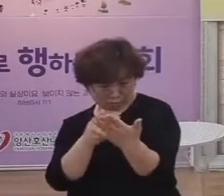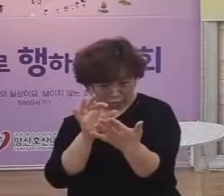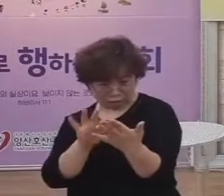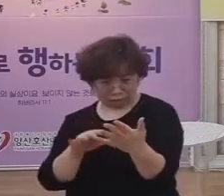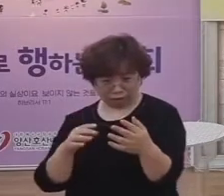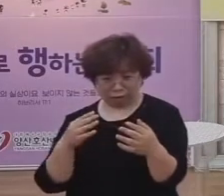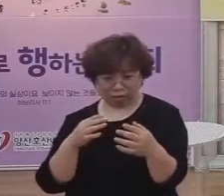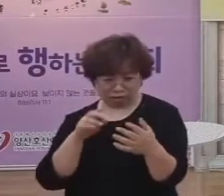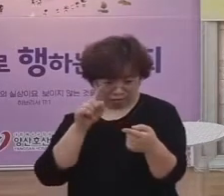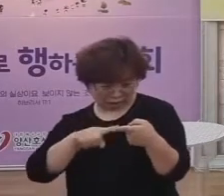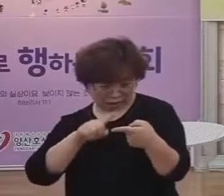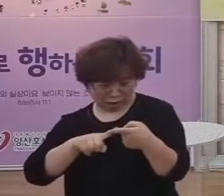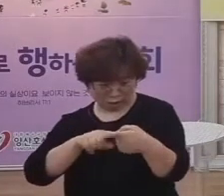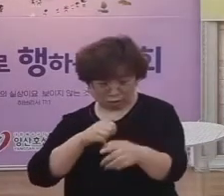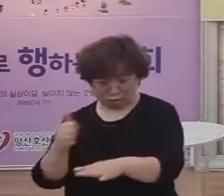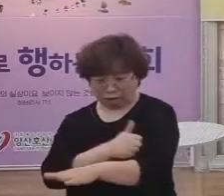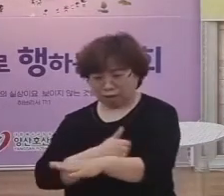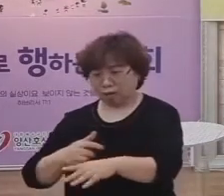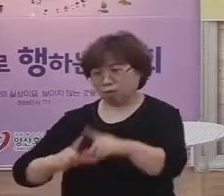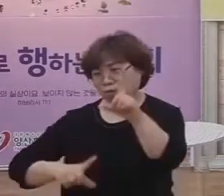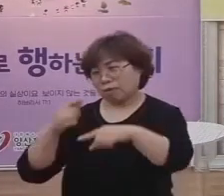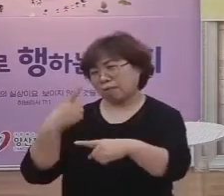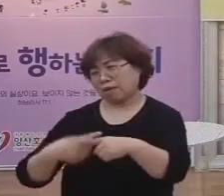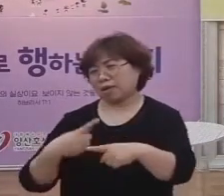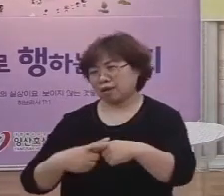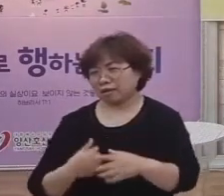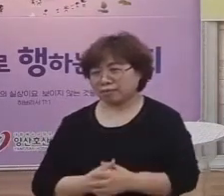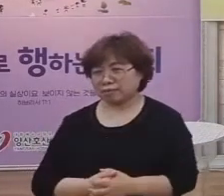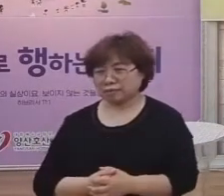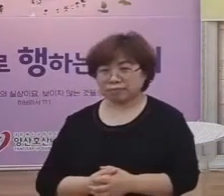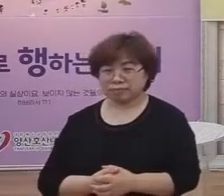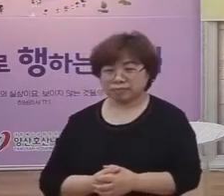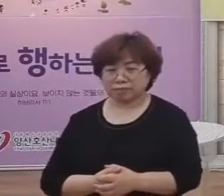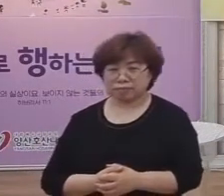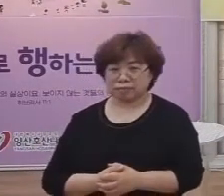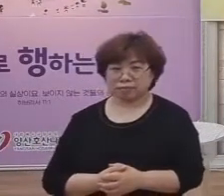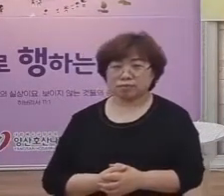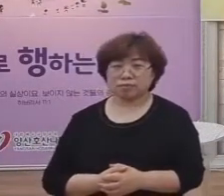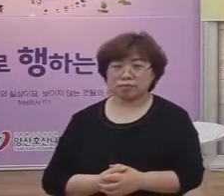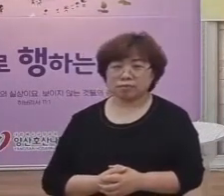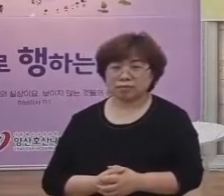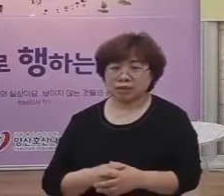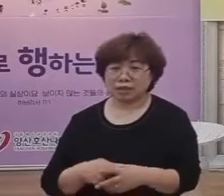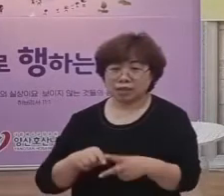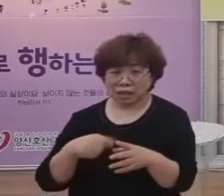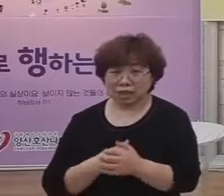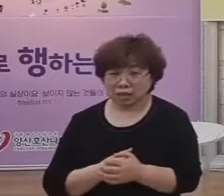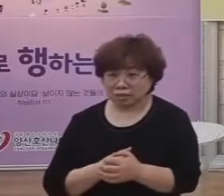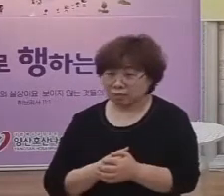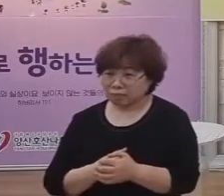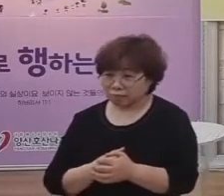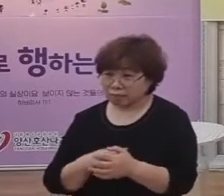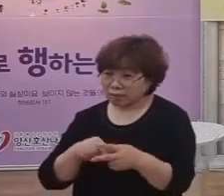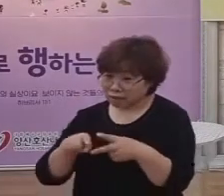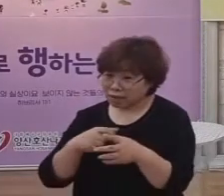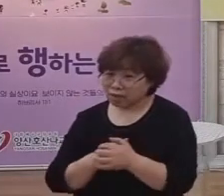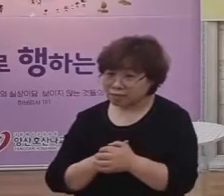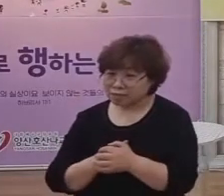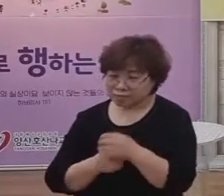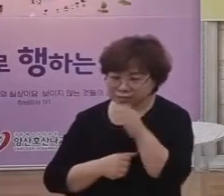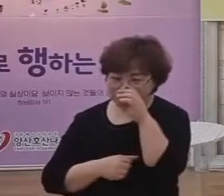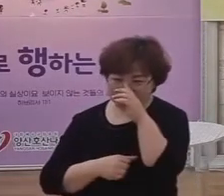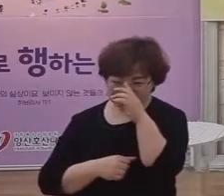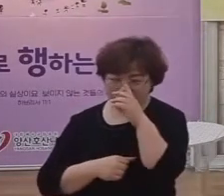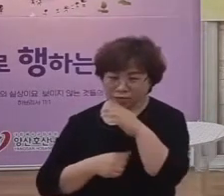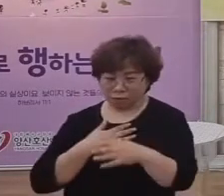말이냐면 마치 자기 얼굴에 뭐 묻은 것을 보고도 고치지 않고 그냥 내버려 두는 말도